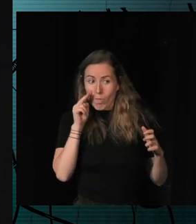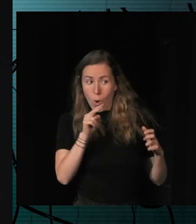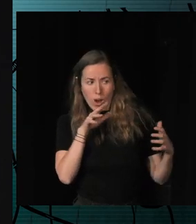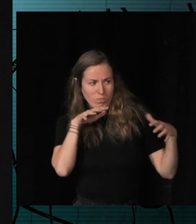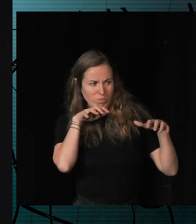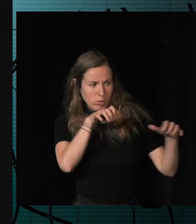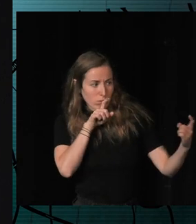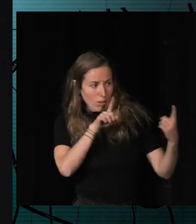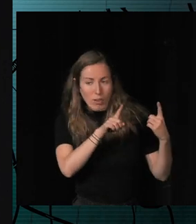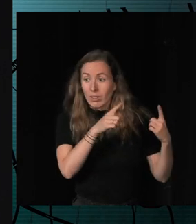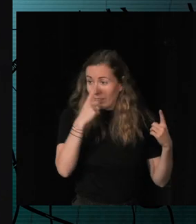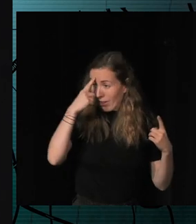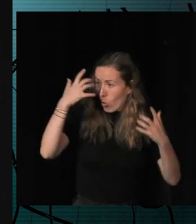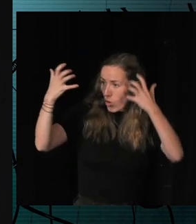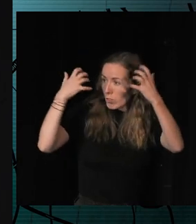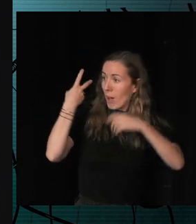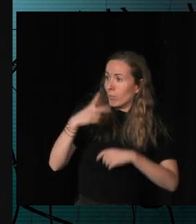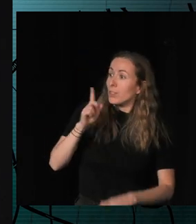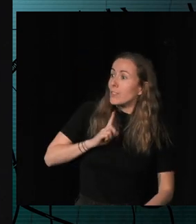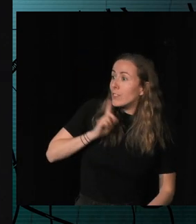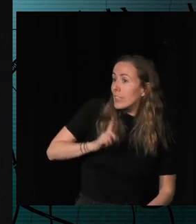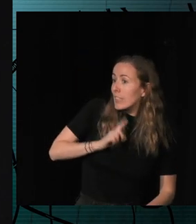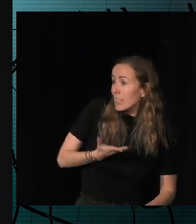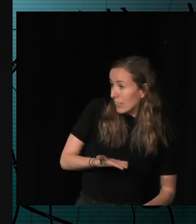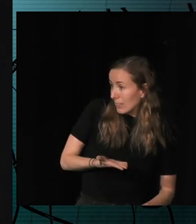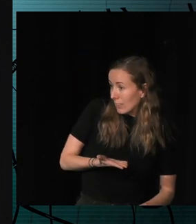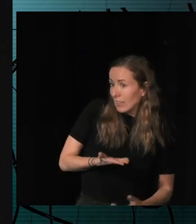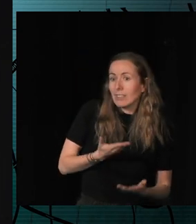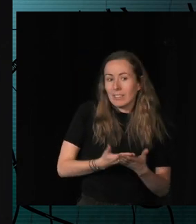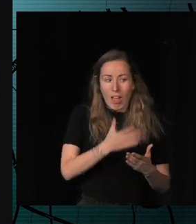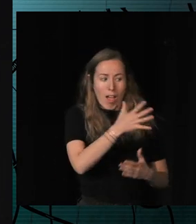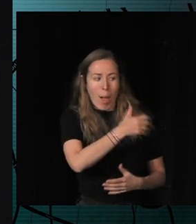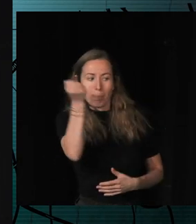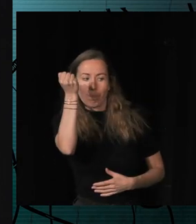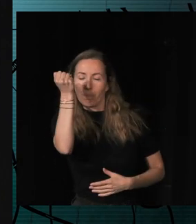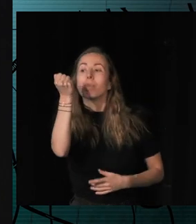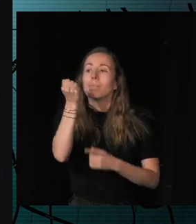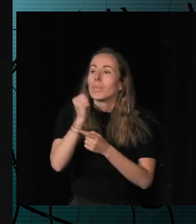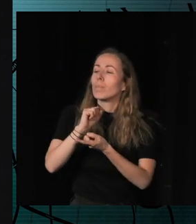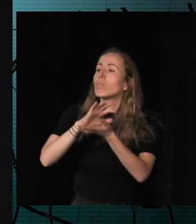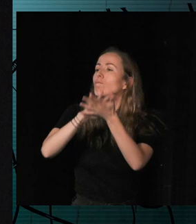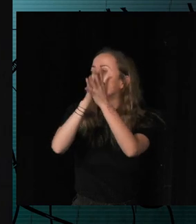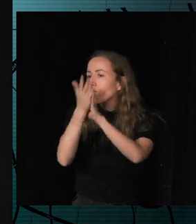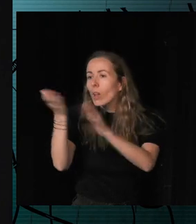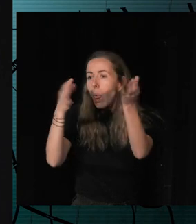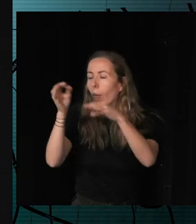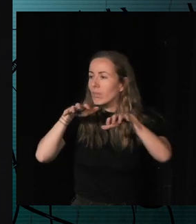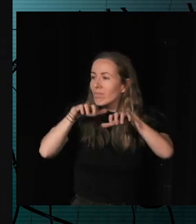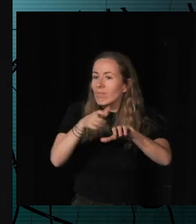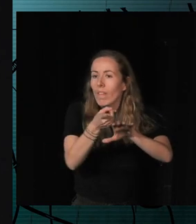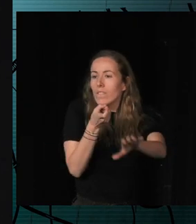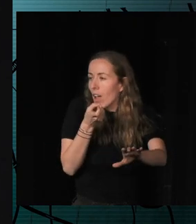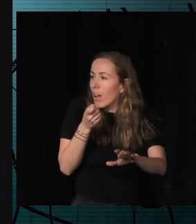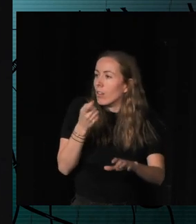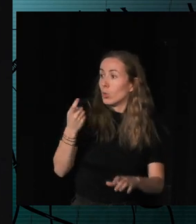sentil sont les cauchemars d'Alessa il y a vraiment la même idée donc ça ça a été repris dans le film mais il a mélanger en récupérant des créatures qui viennent du